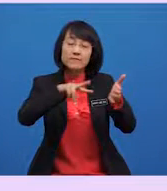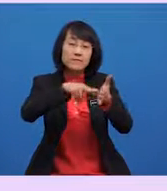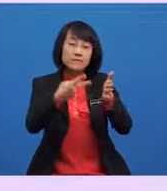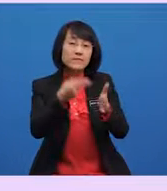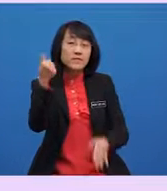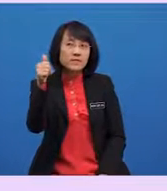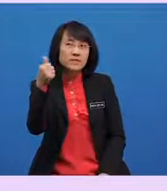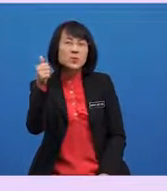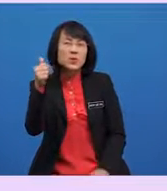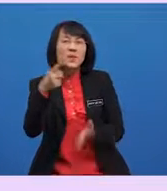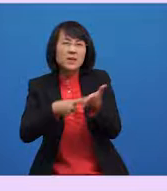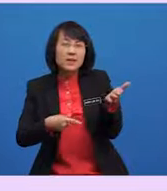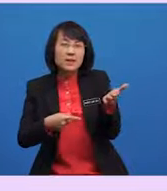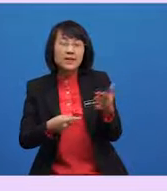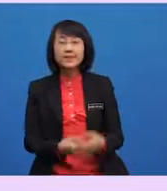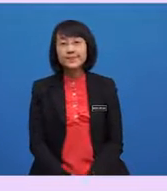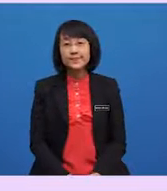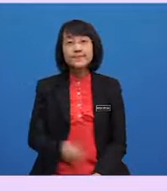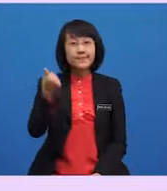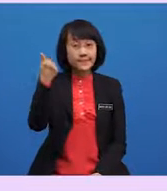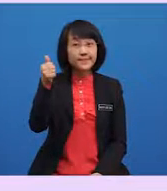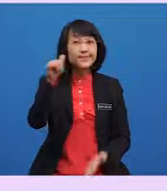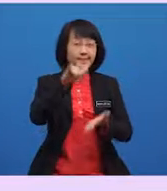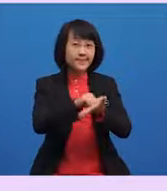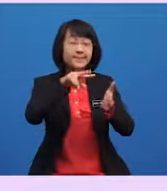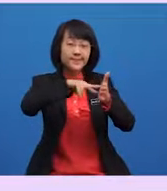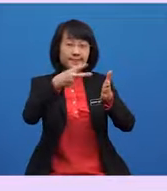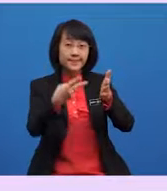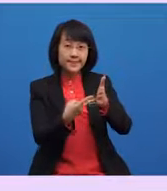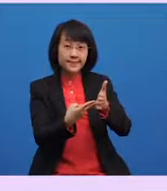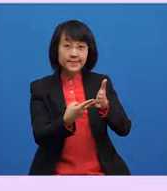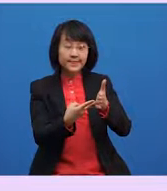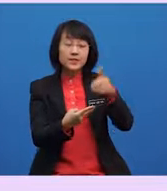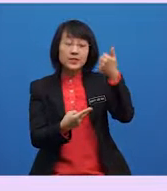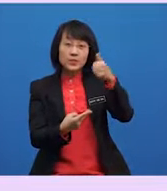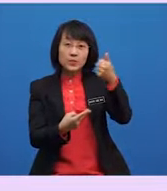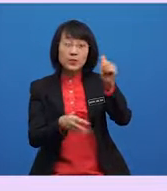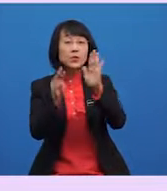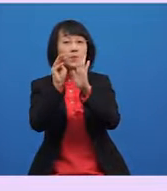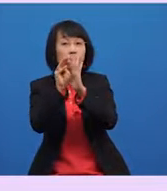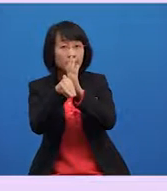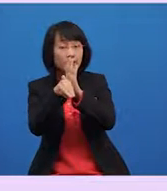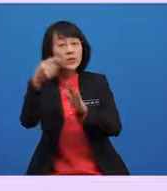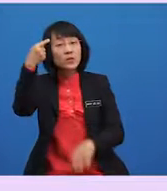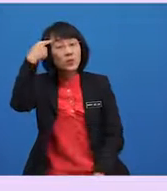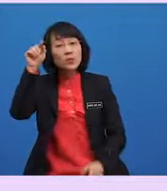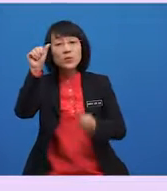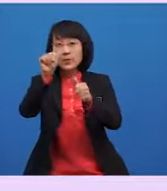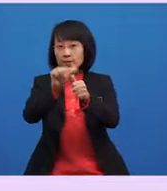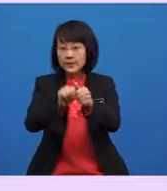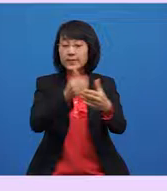itu? Ya, 10 itu bermaksud 10 minit untuk